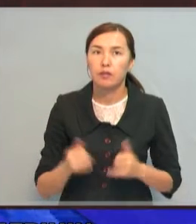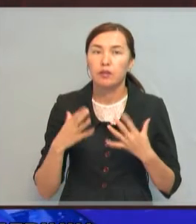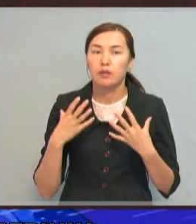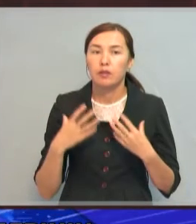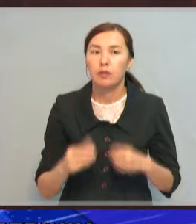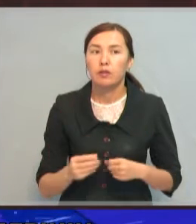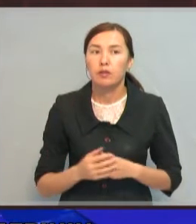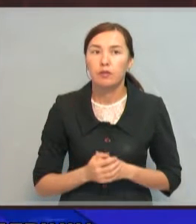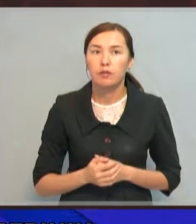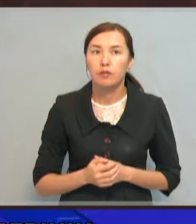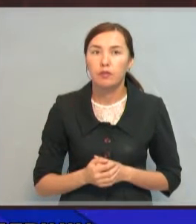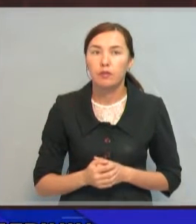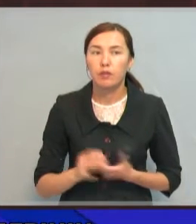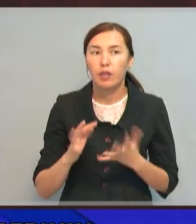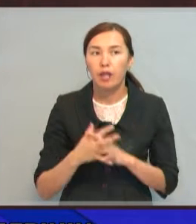қазіргі кездегі